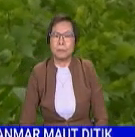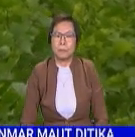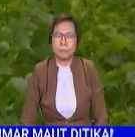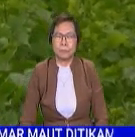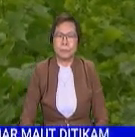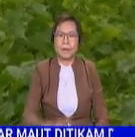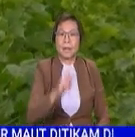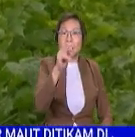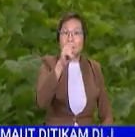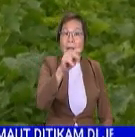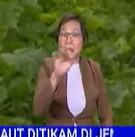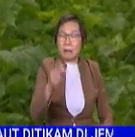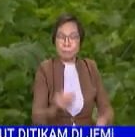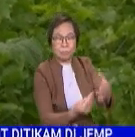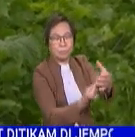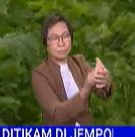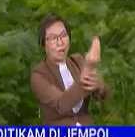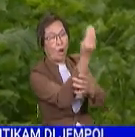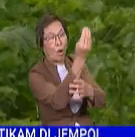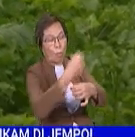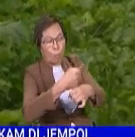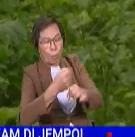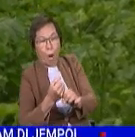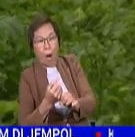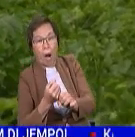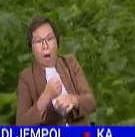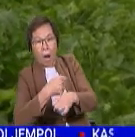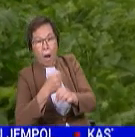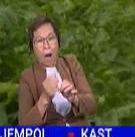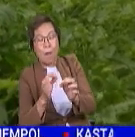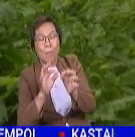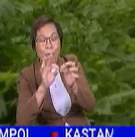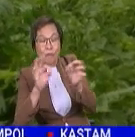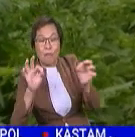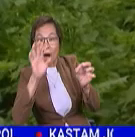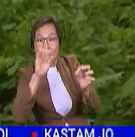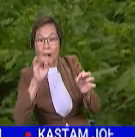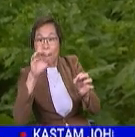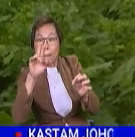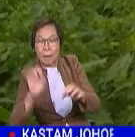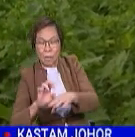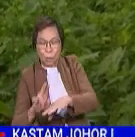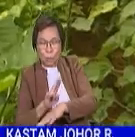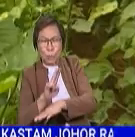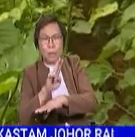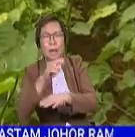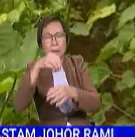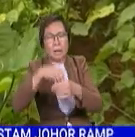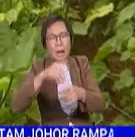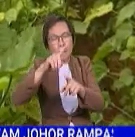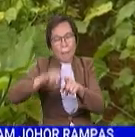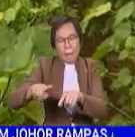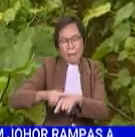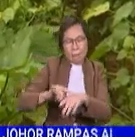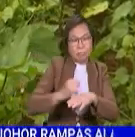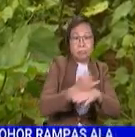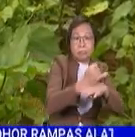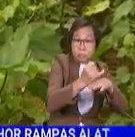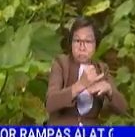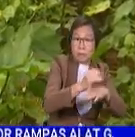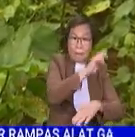kenaf merupakan sejenis tanaman untuk menghasilkan gentian atau fiber yang kini digunakan secara meluas dalam lembaga industri